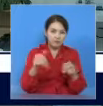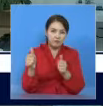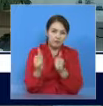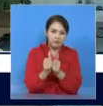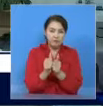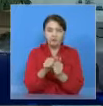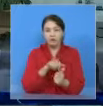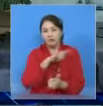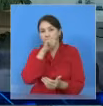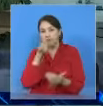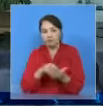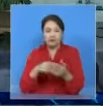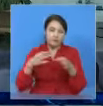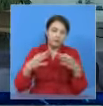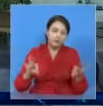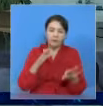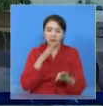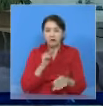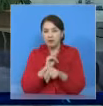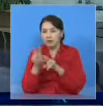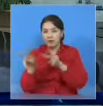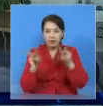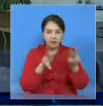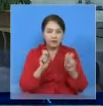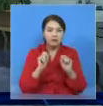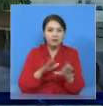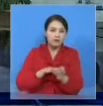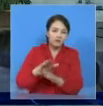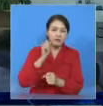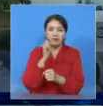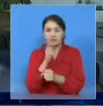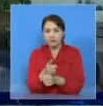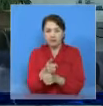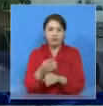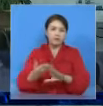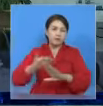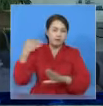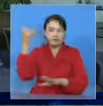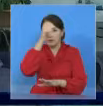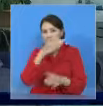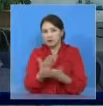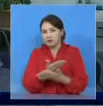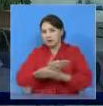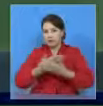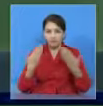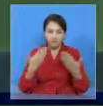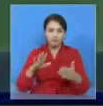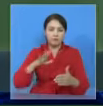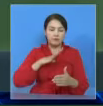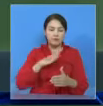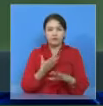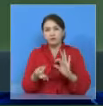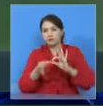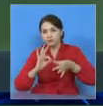можем опросить в любое время, можем проконтролировать, как они выполняют задания. А в прошлом году такого вот не было. Было в прошлом году